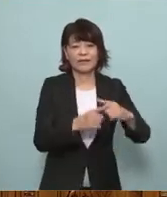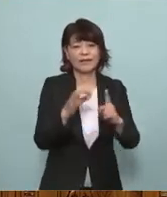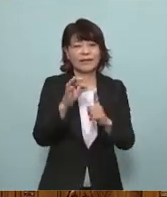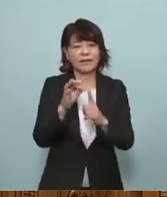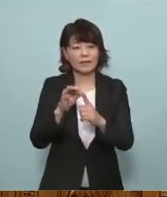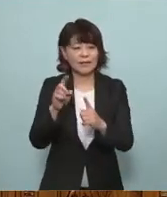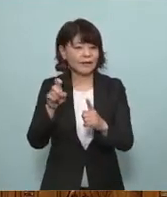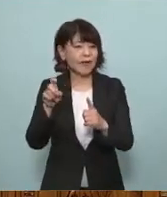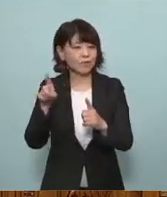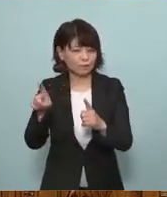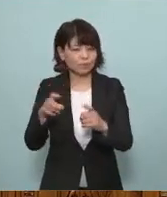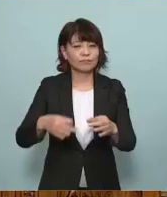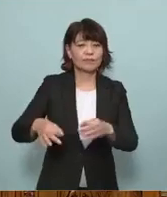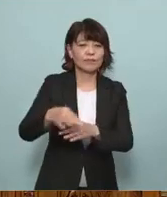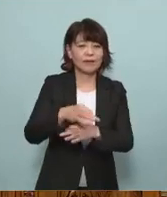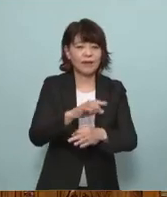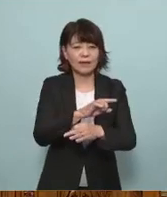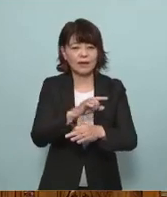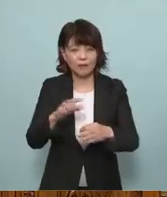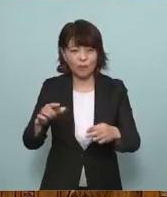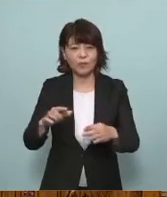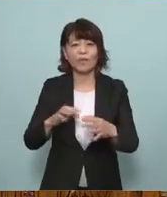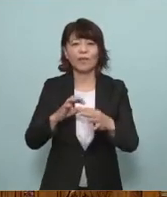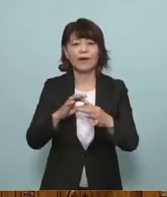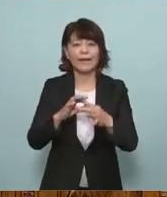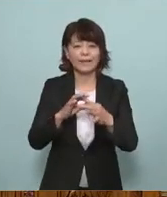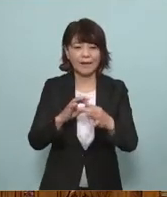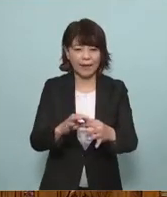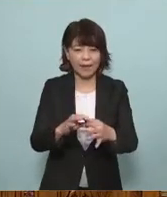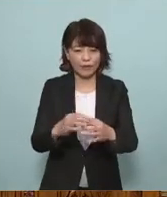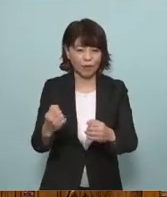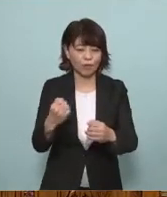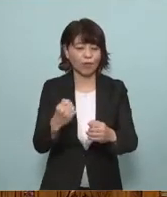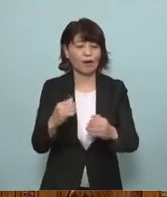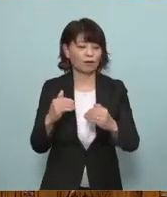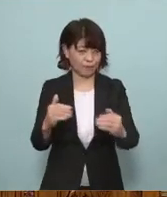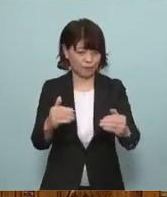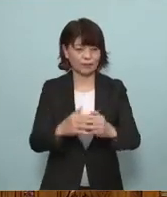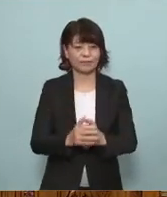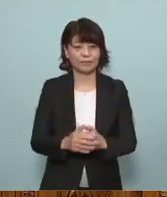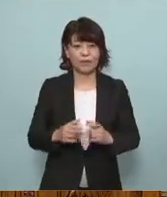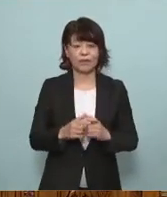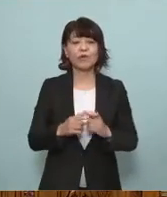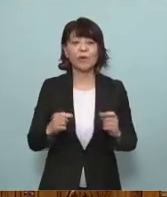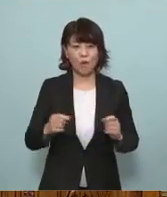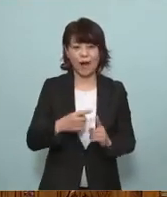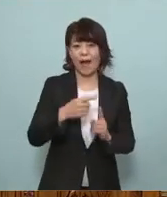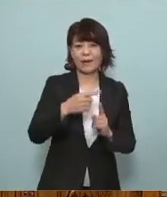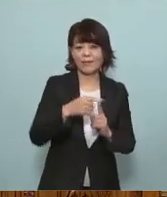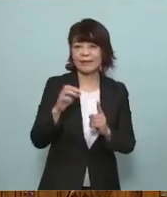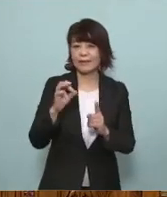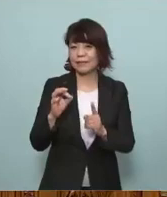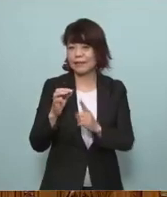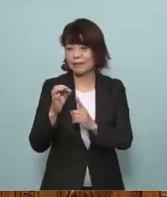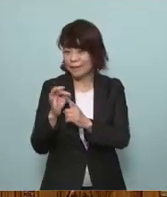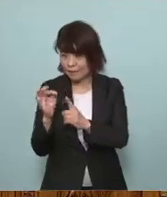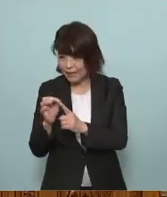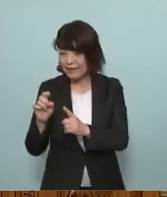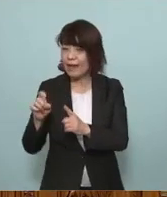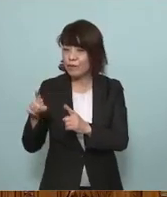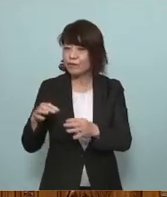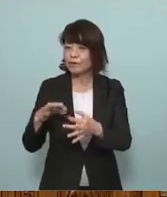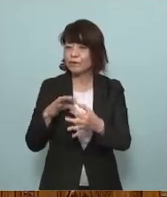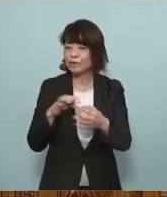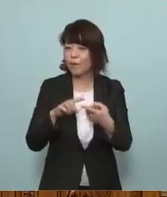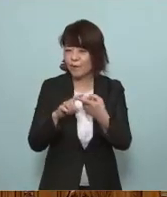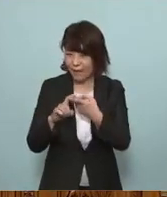TPP11 と経済連携の強化も進めてまいります。我が国はこれまで TPP11 協定等の経